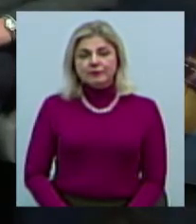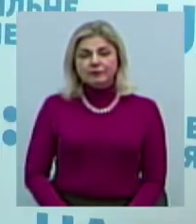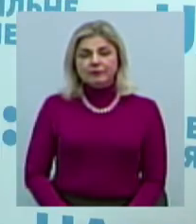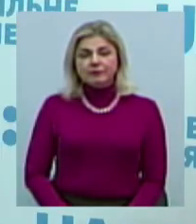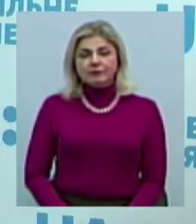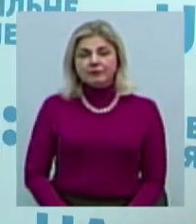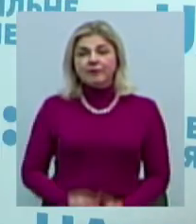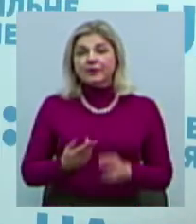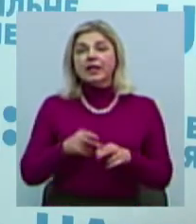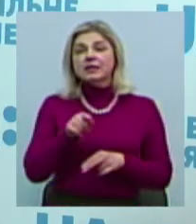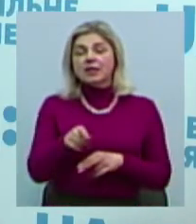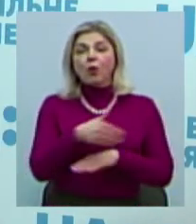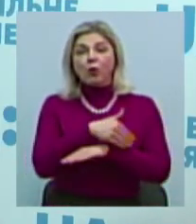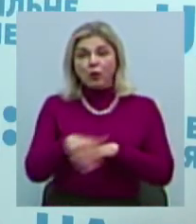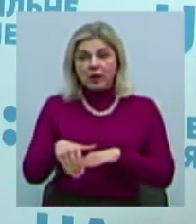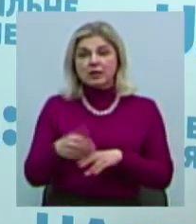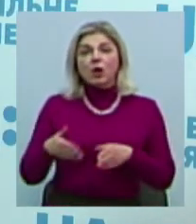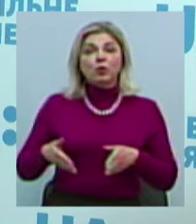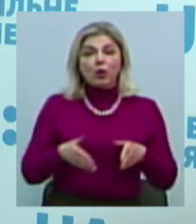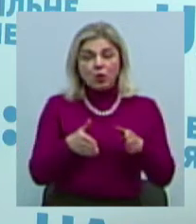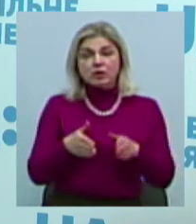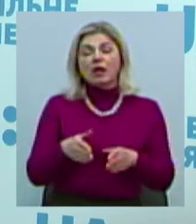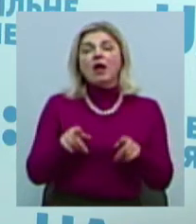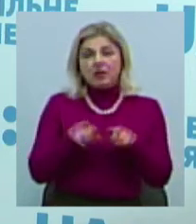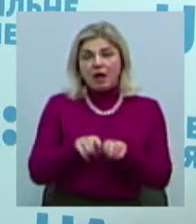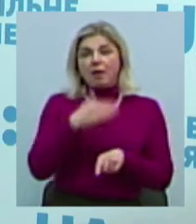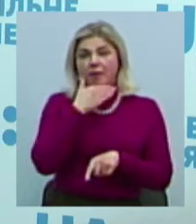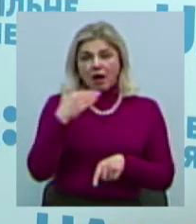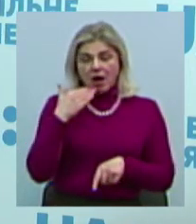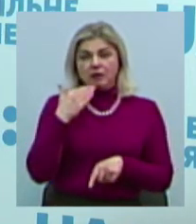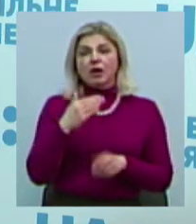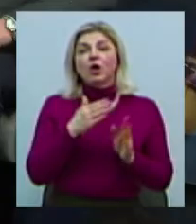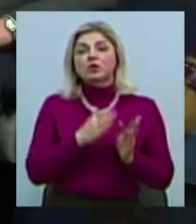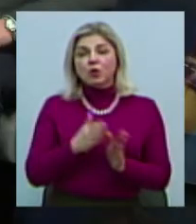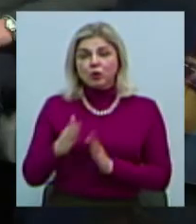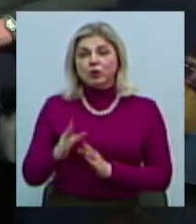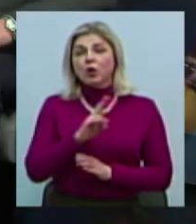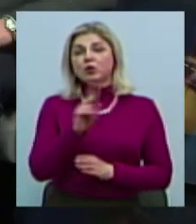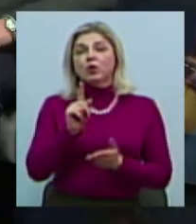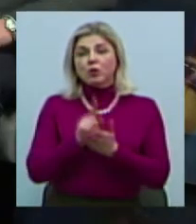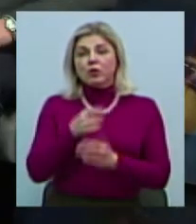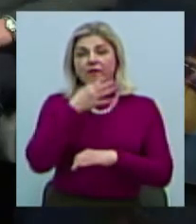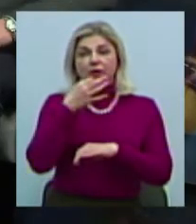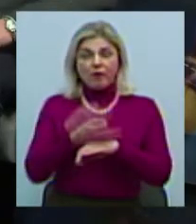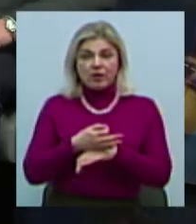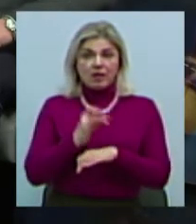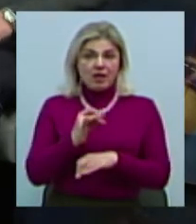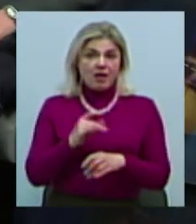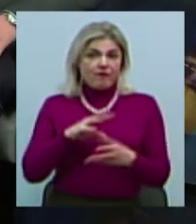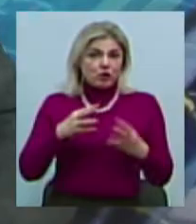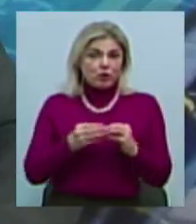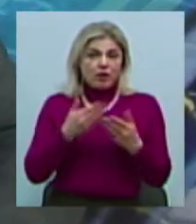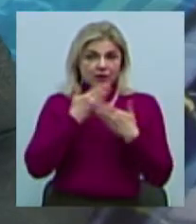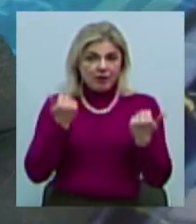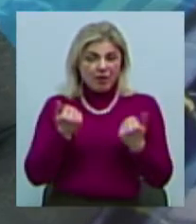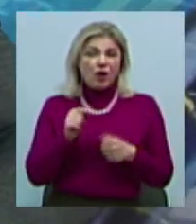Ну, по цій вулиці, по цій дорозі, чи так само багато структур, які мають за це відповідати, і в результаті немає результату? Ні, тут все